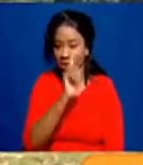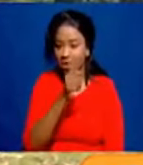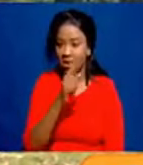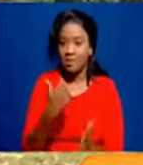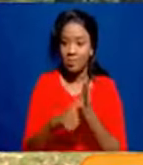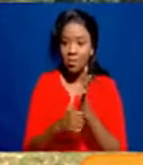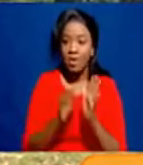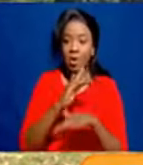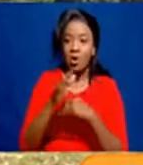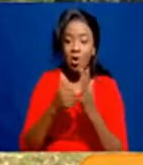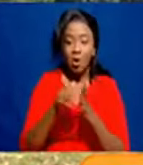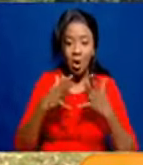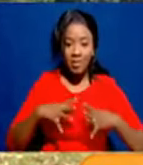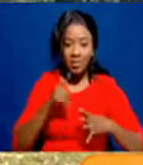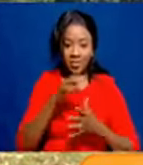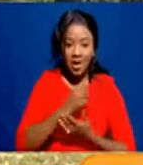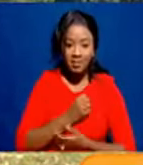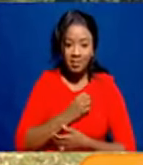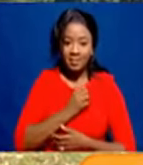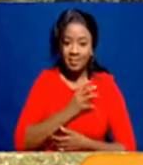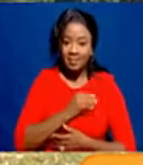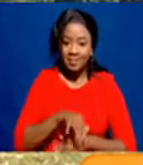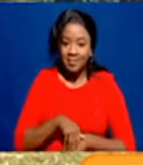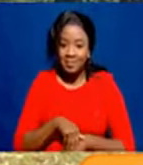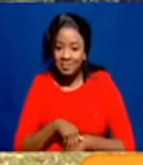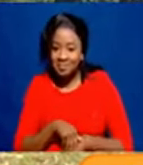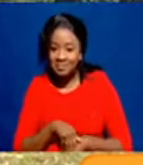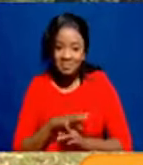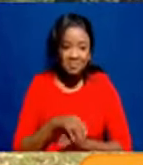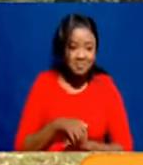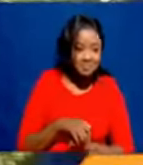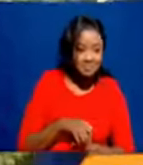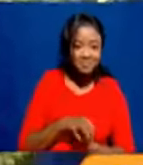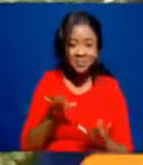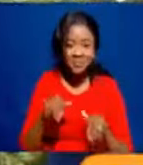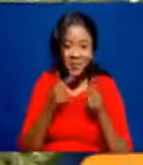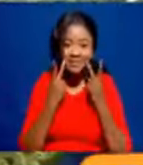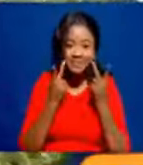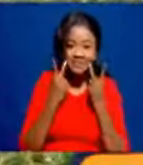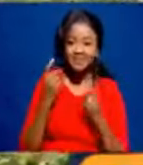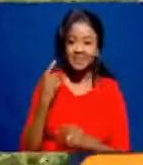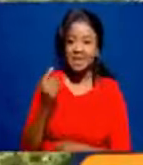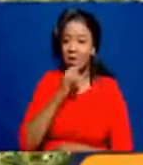Kila mtu roho mkononi hapa, wazee wakiendesha kikao.